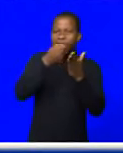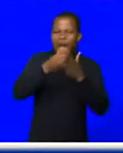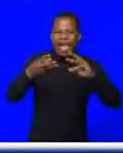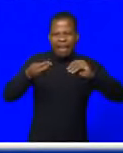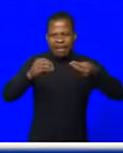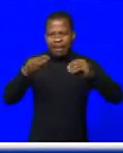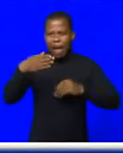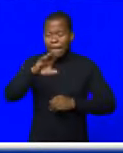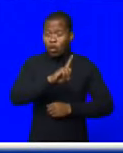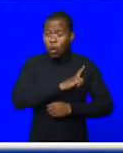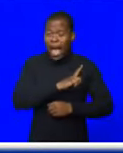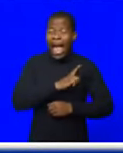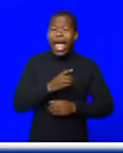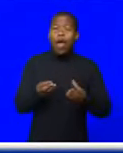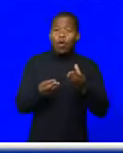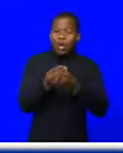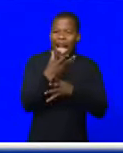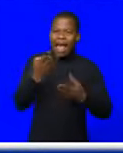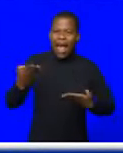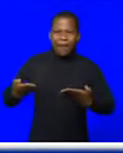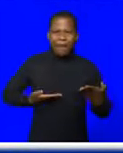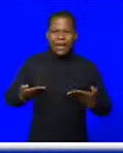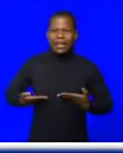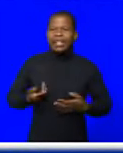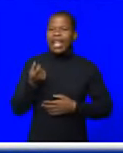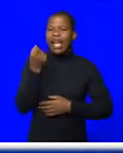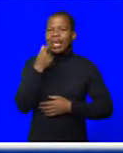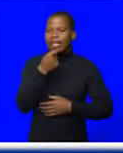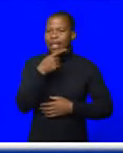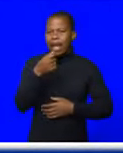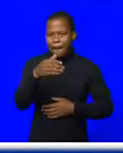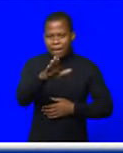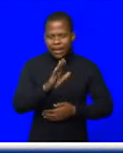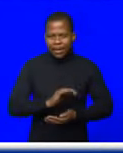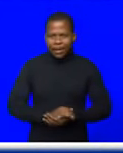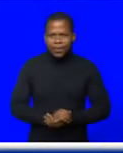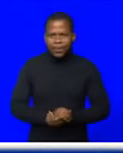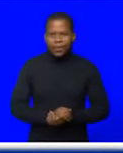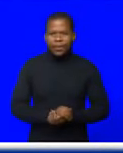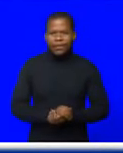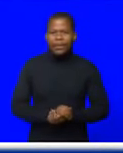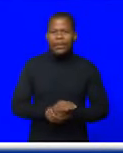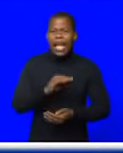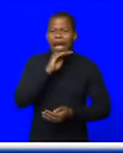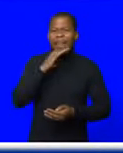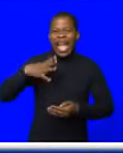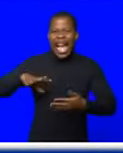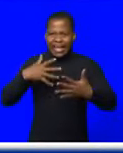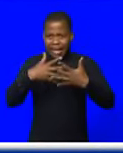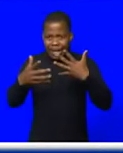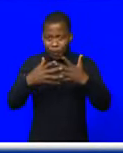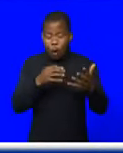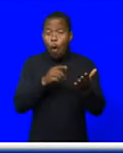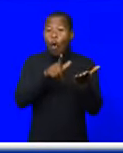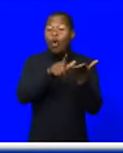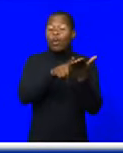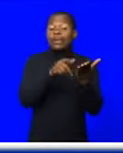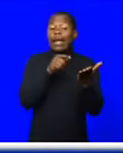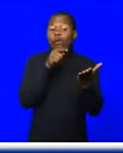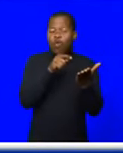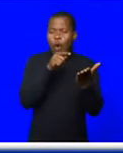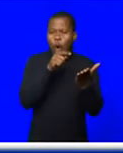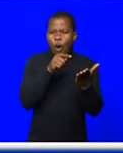kwenta ibhizinisi kuleli. Kunetintfo letikhona lapha lesesibuka kwekuthi vele awusethi yasibambelela